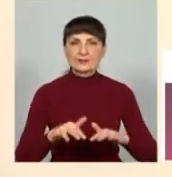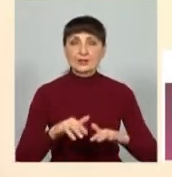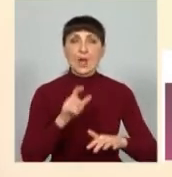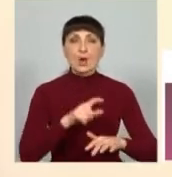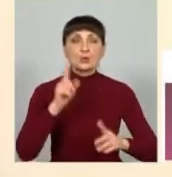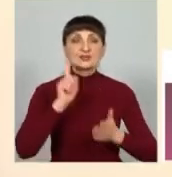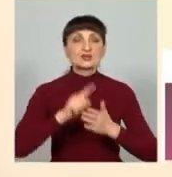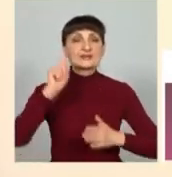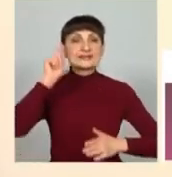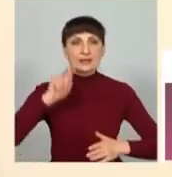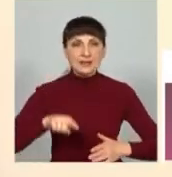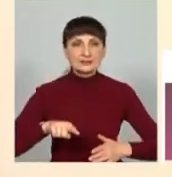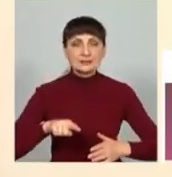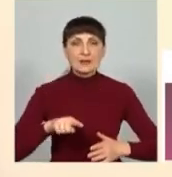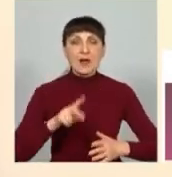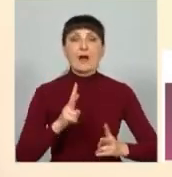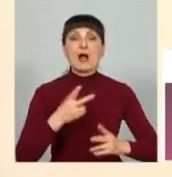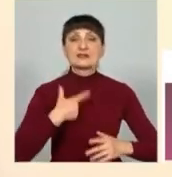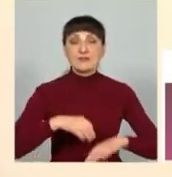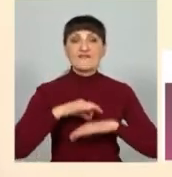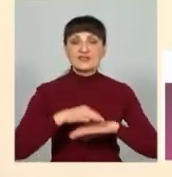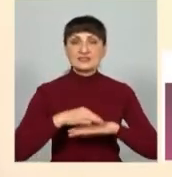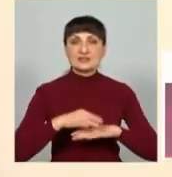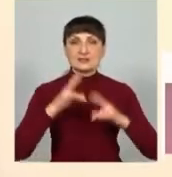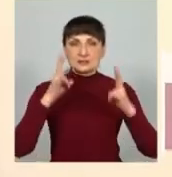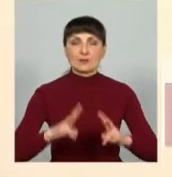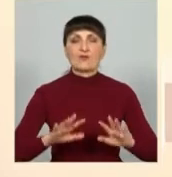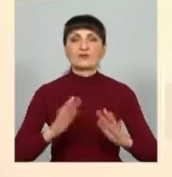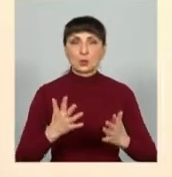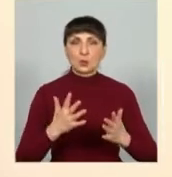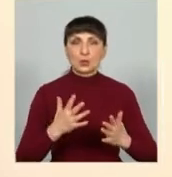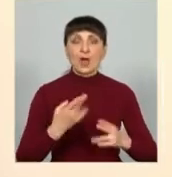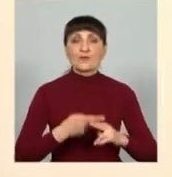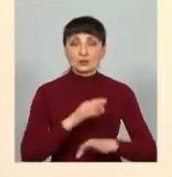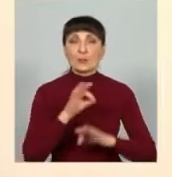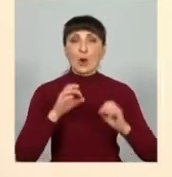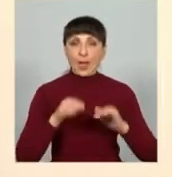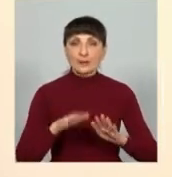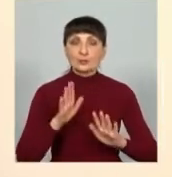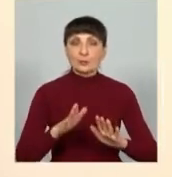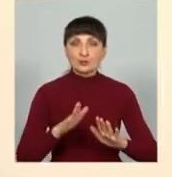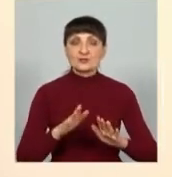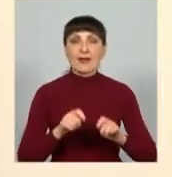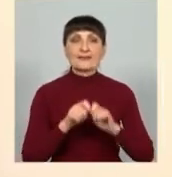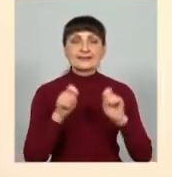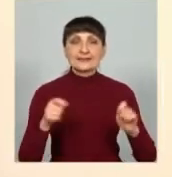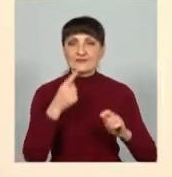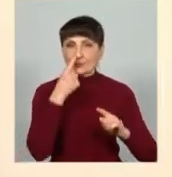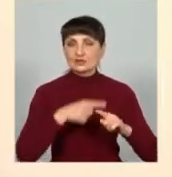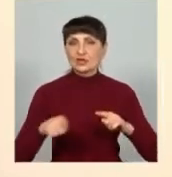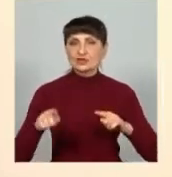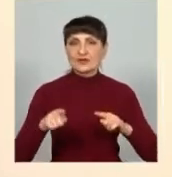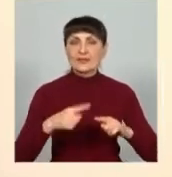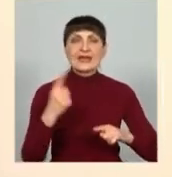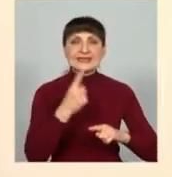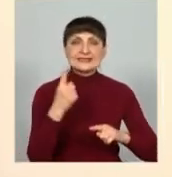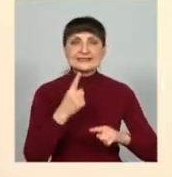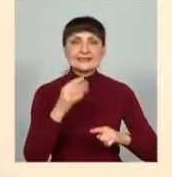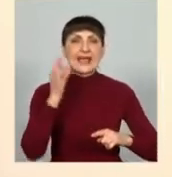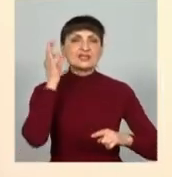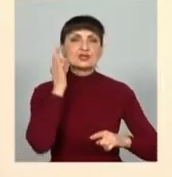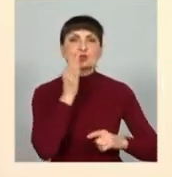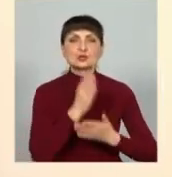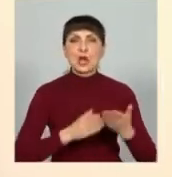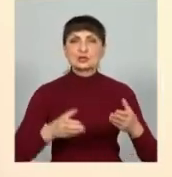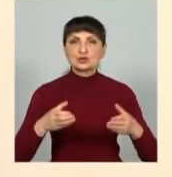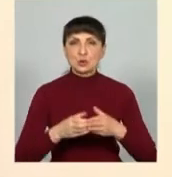должны знать, как вести себя в экстренных случаях. Одним из таких проектов станет открытие в ближайшее время единой дежурной диспетчерской